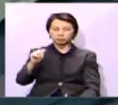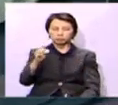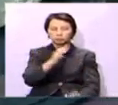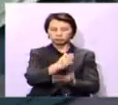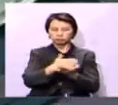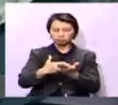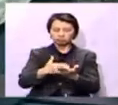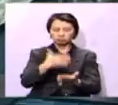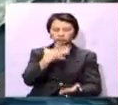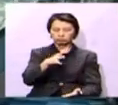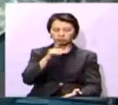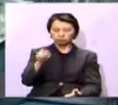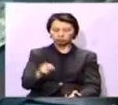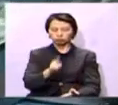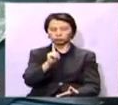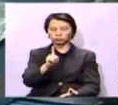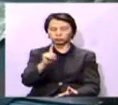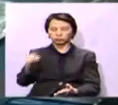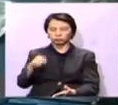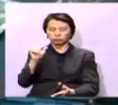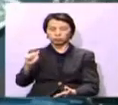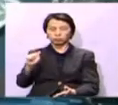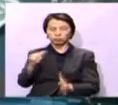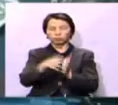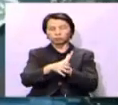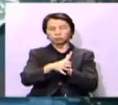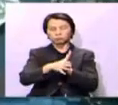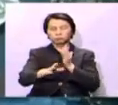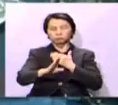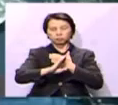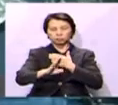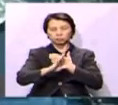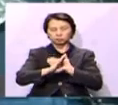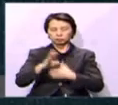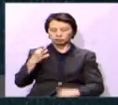Seksyen 15-1-A Akta Dadah Berbahaya